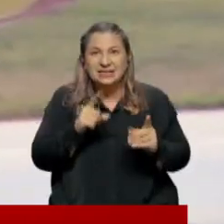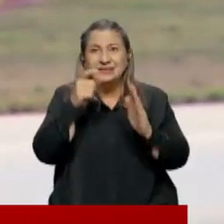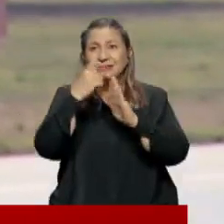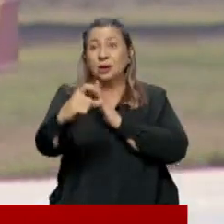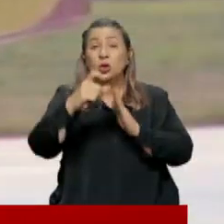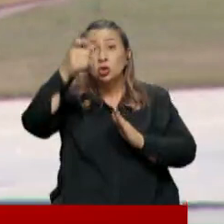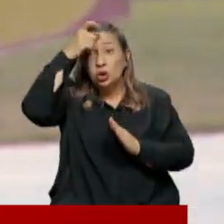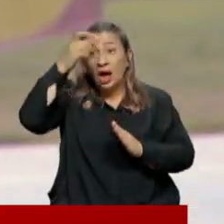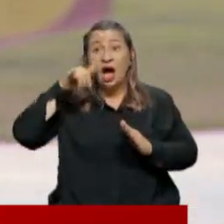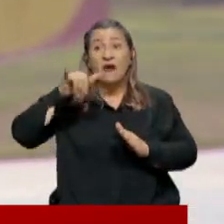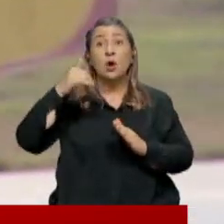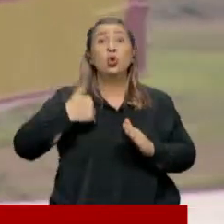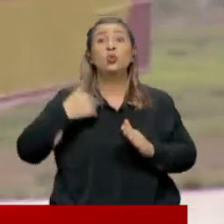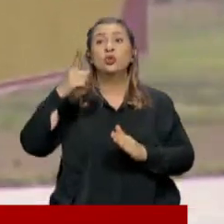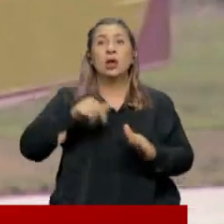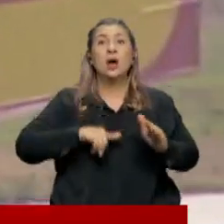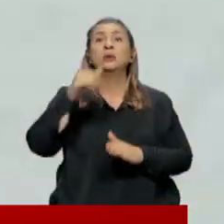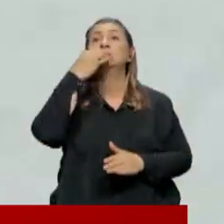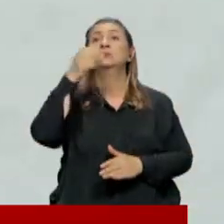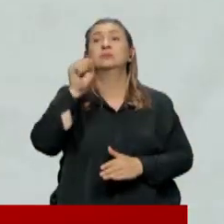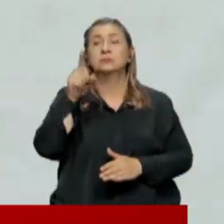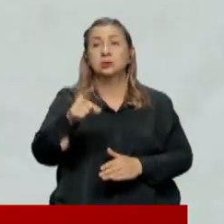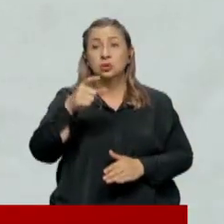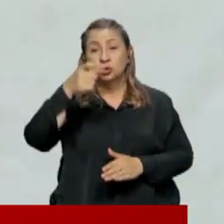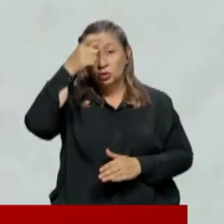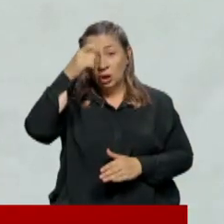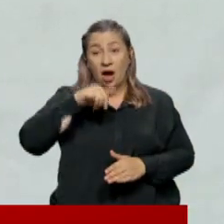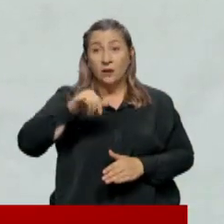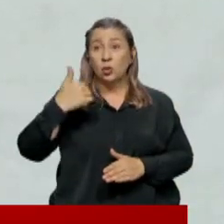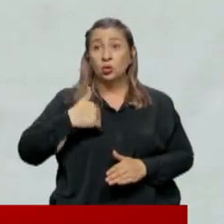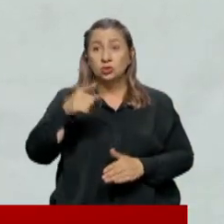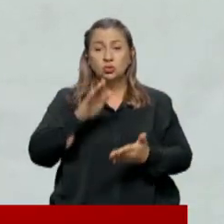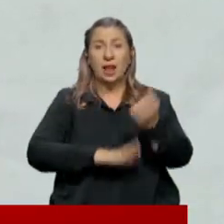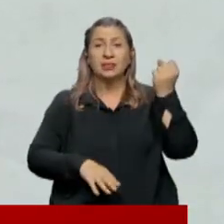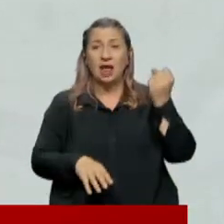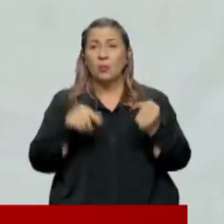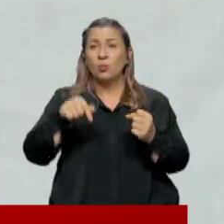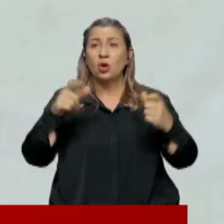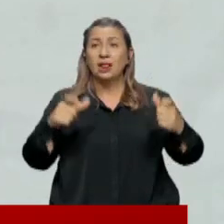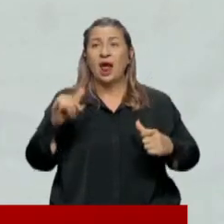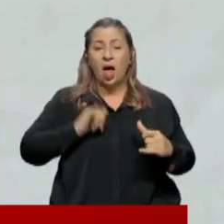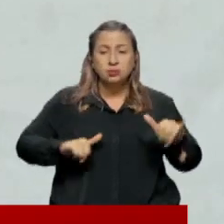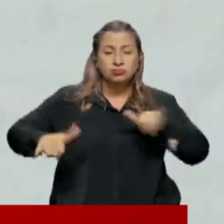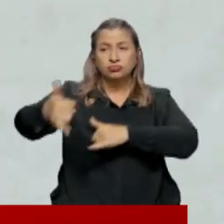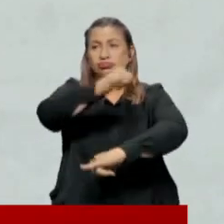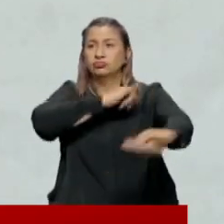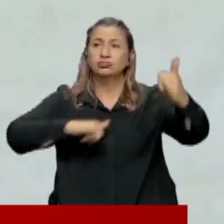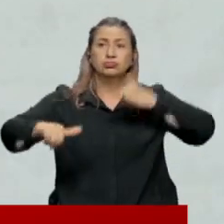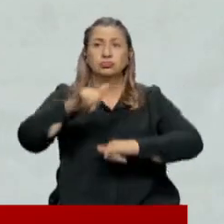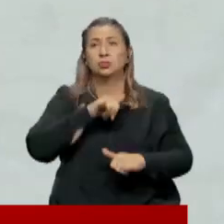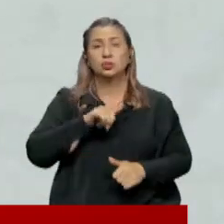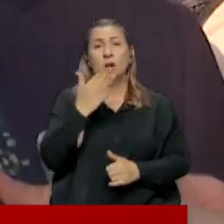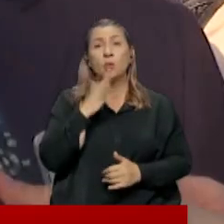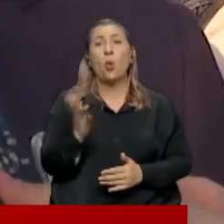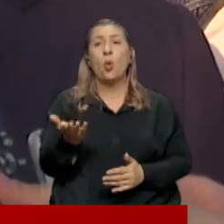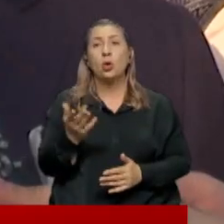Türk Hava Kurumu'nun havalandırılmayan uçakları. Türk Hava Kurumu'nun şu anda elinde buralarda rahatlıkla kullanılabilecek uçak